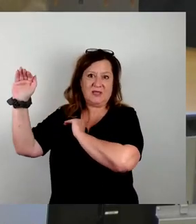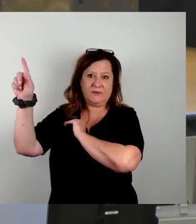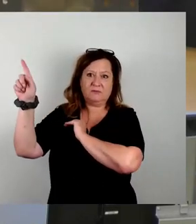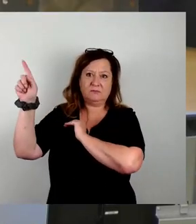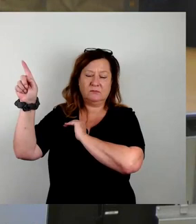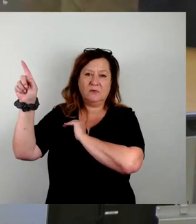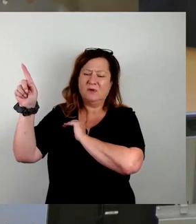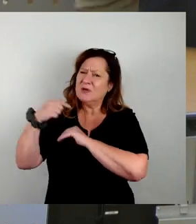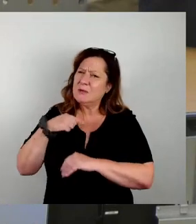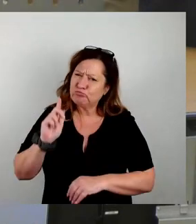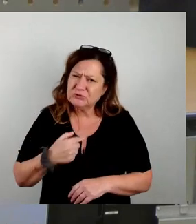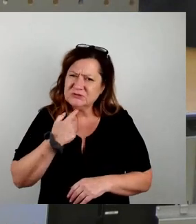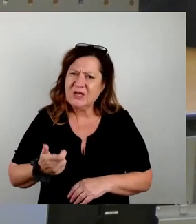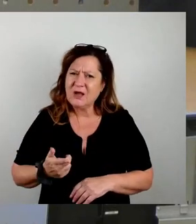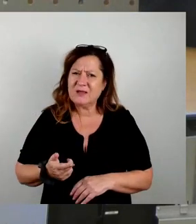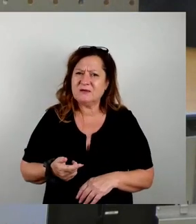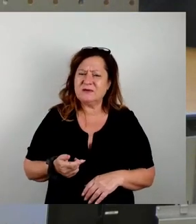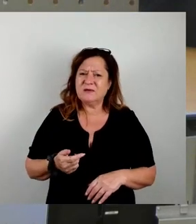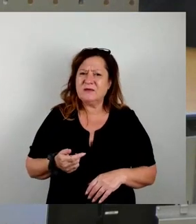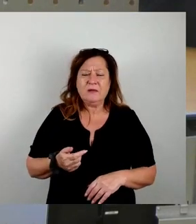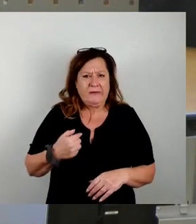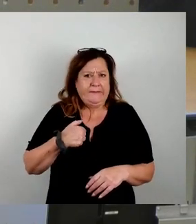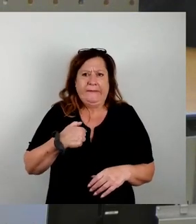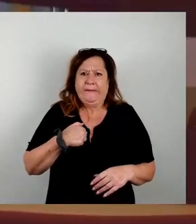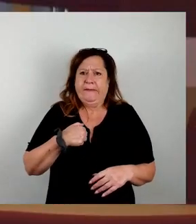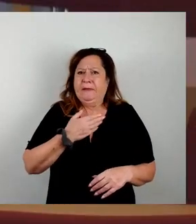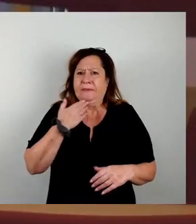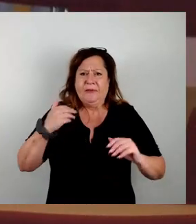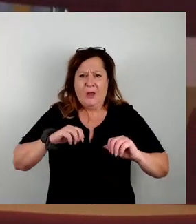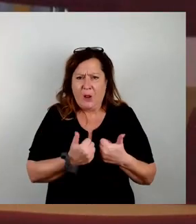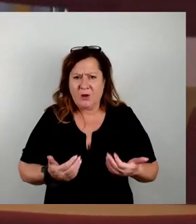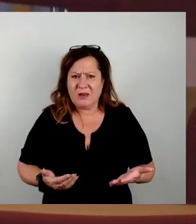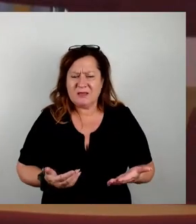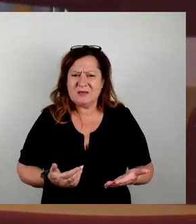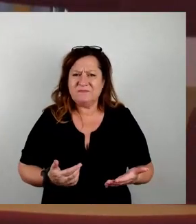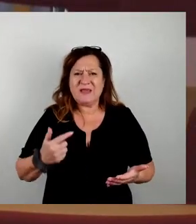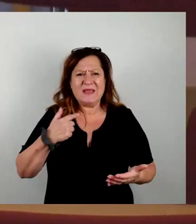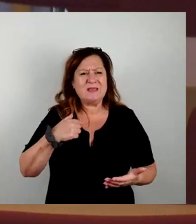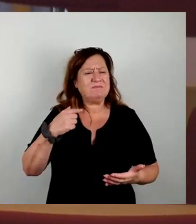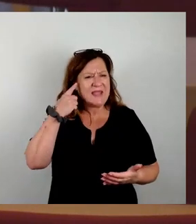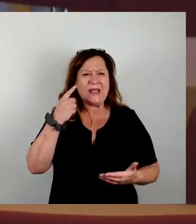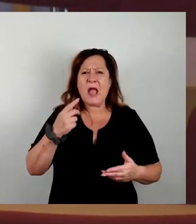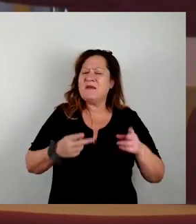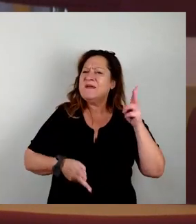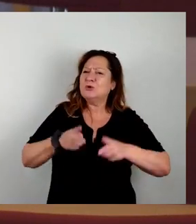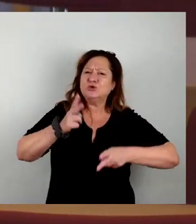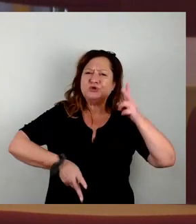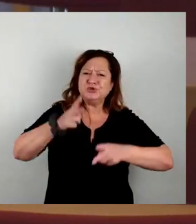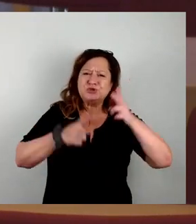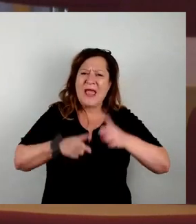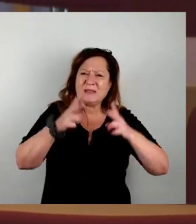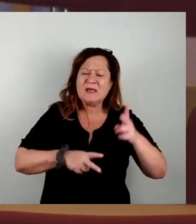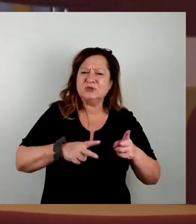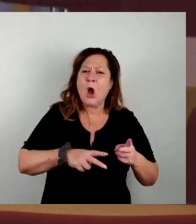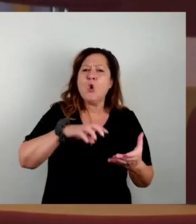offen, ich bin darüber nicht glücklich. Ich halte das für eine schädliche Enteignung kommunaler